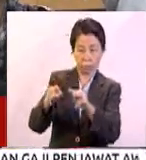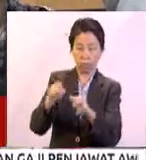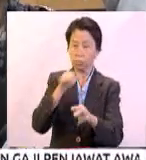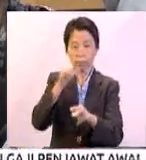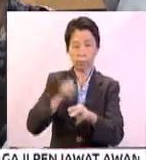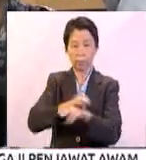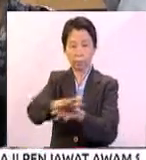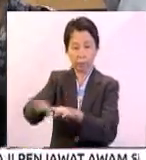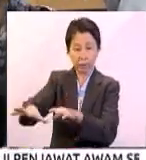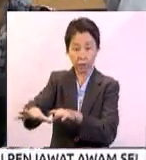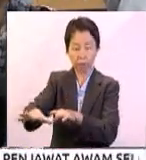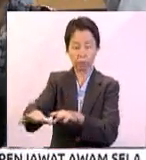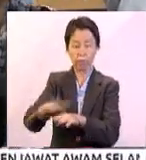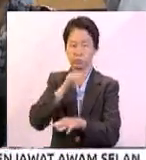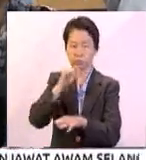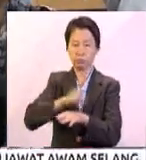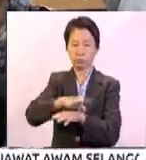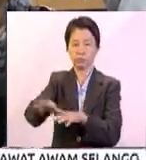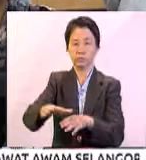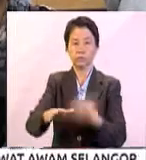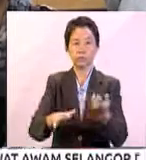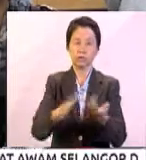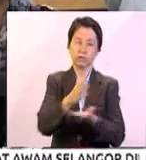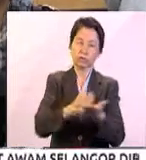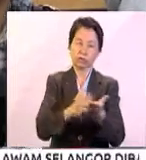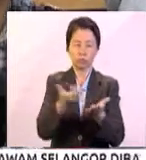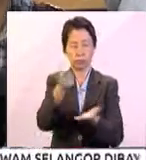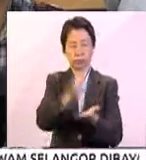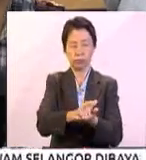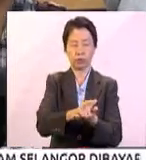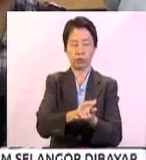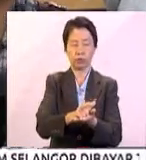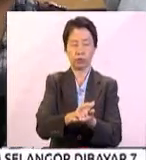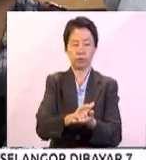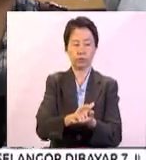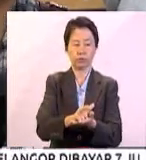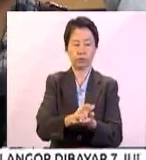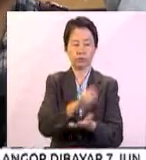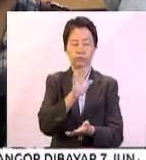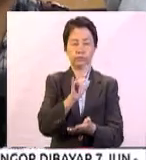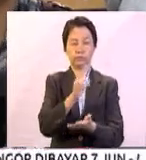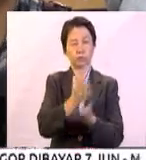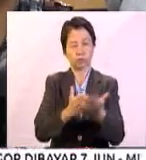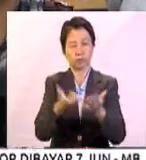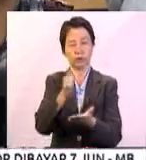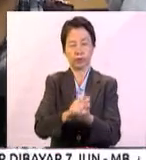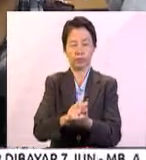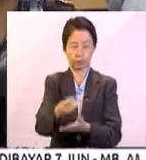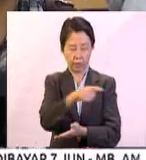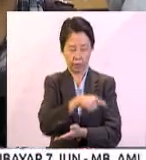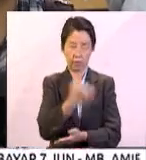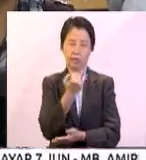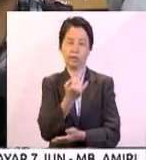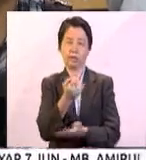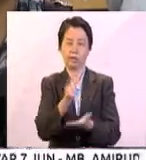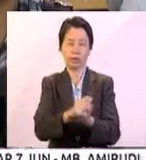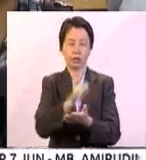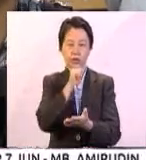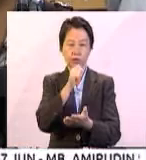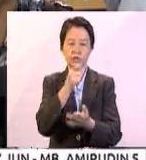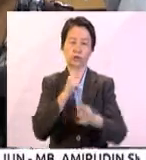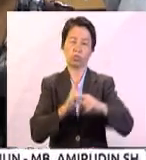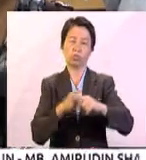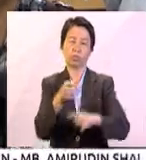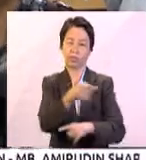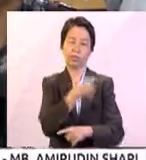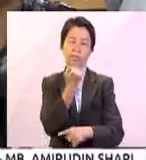dipengaruhi oleh beberapa laporan yang mungkin tidak berapa